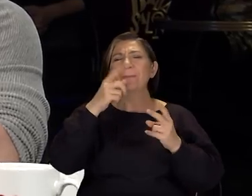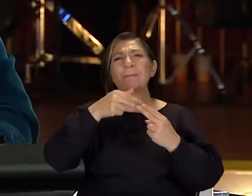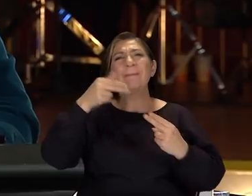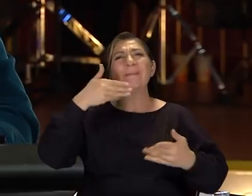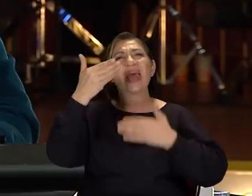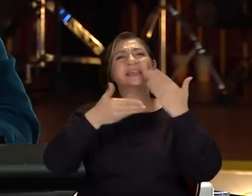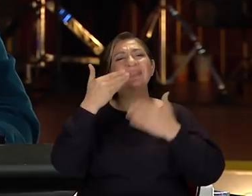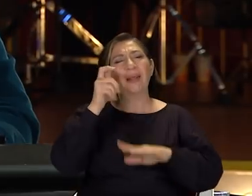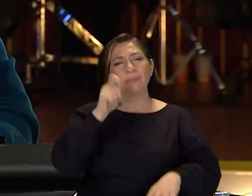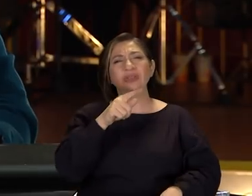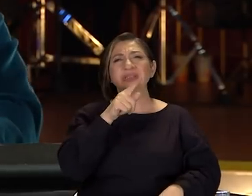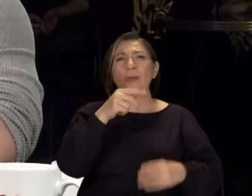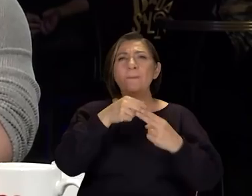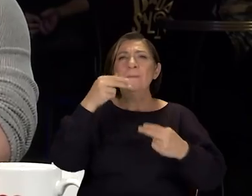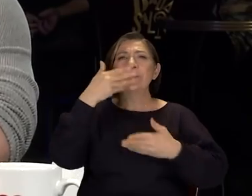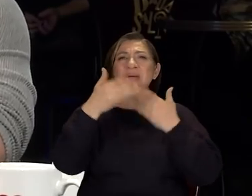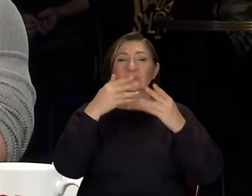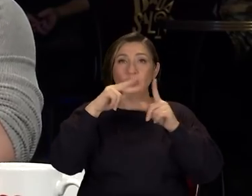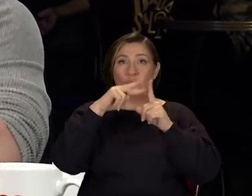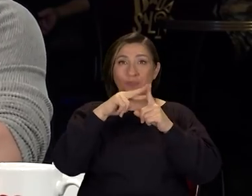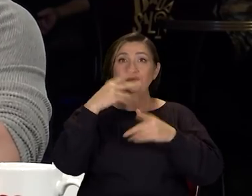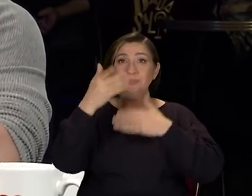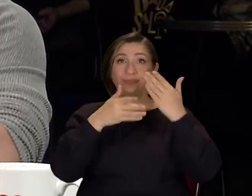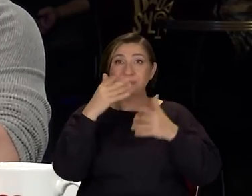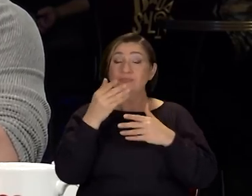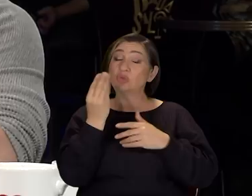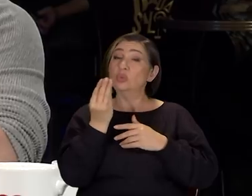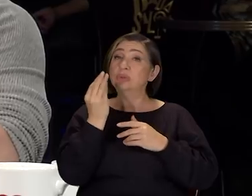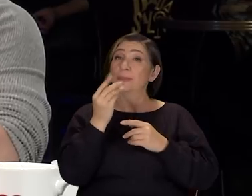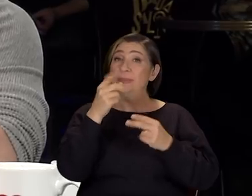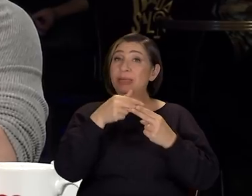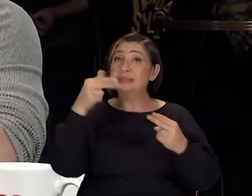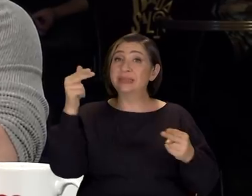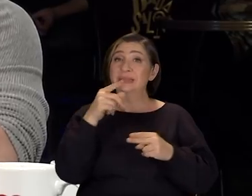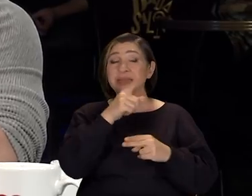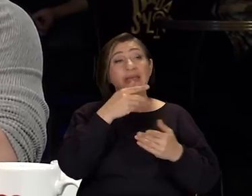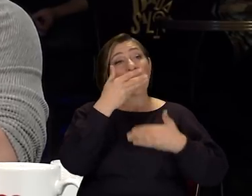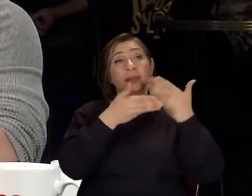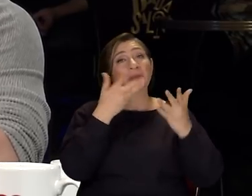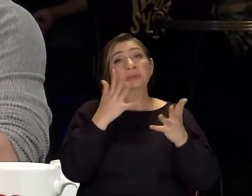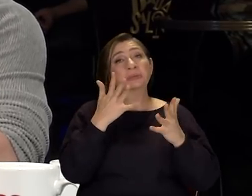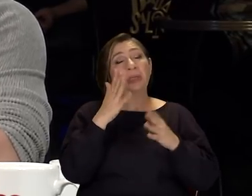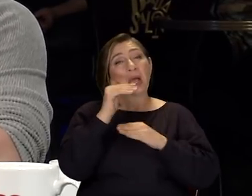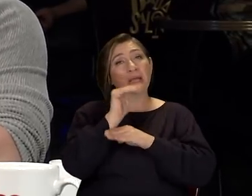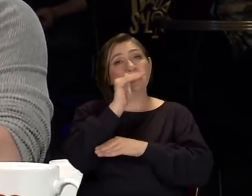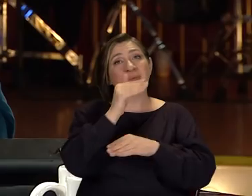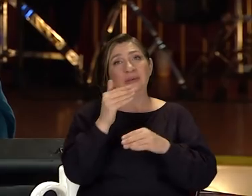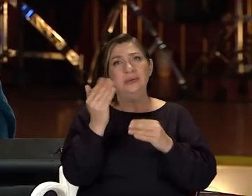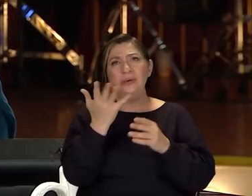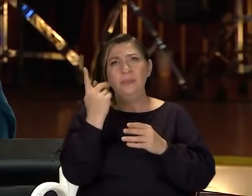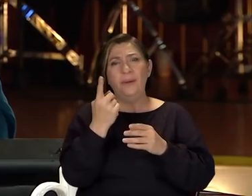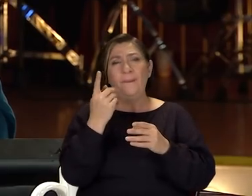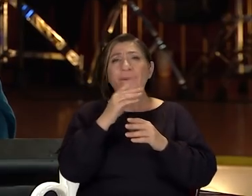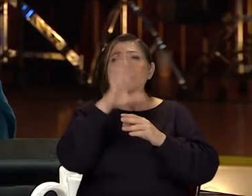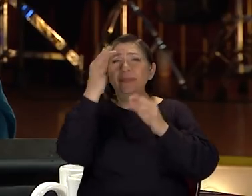Bence belgesel yapabilirsin YouTube'daki sen de. YouTube'daki belgeseli evet, söylüyorsun. Evet, Seasons çok güzel mesela. Bence evet, sen de anlatabilirsin hayatını. Nasıl bir şey? Ya